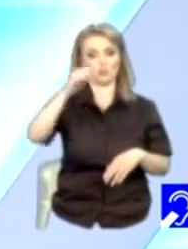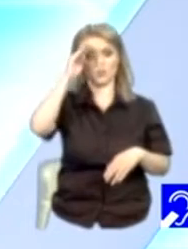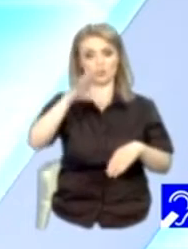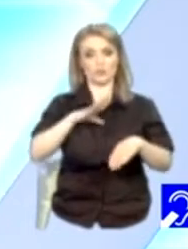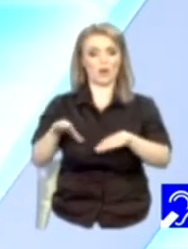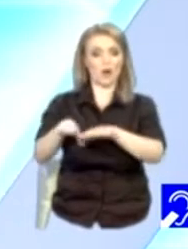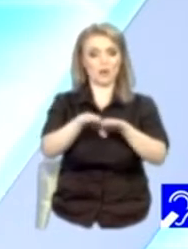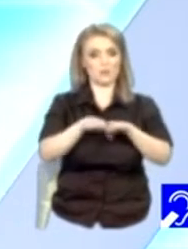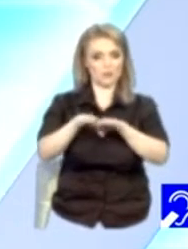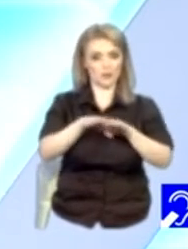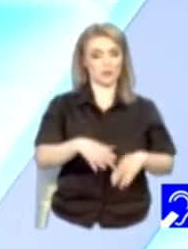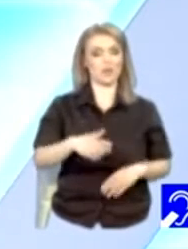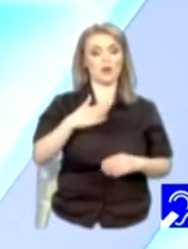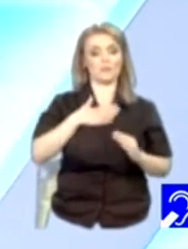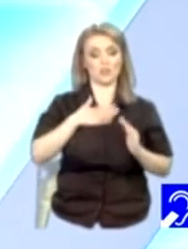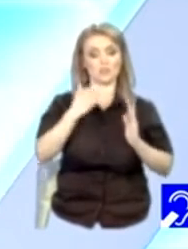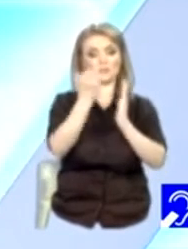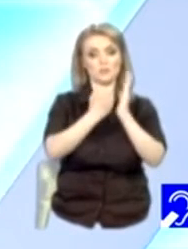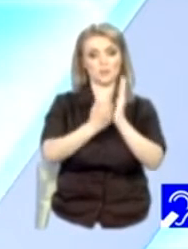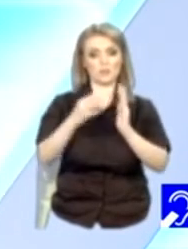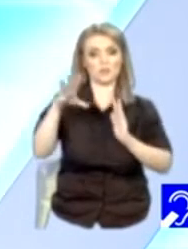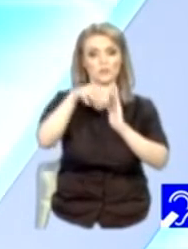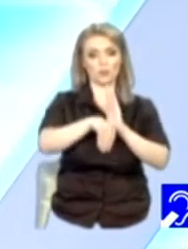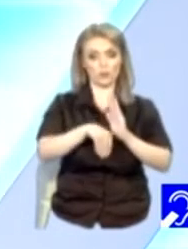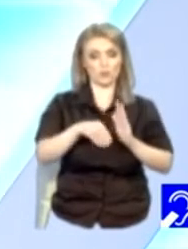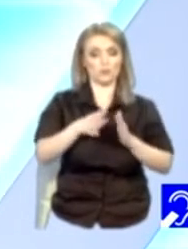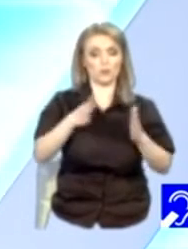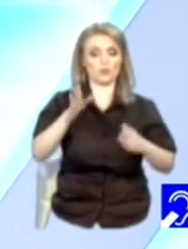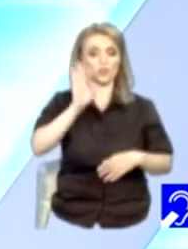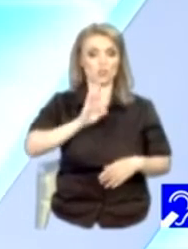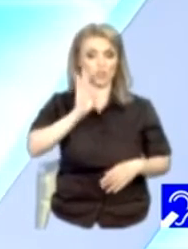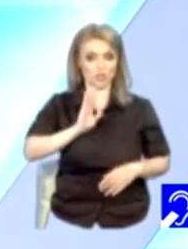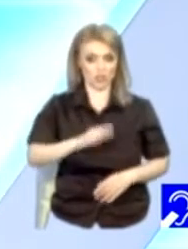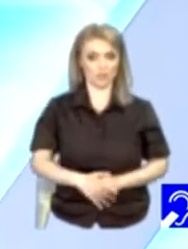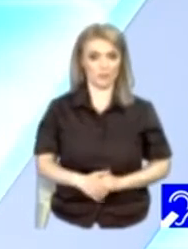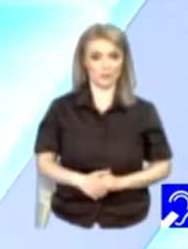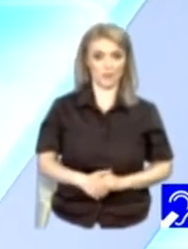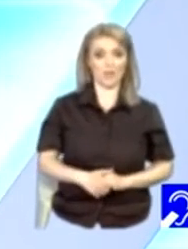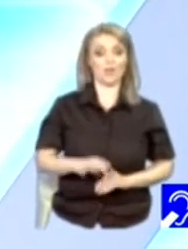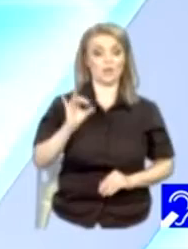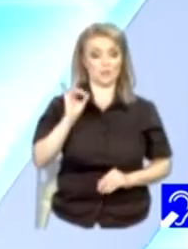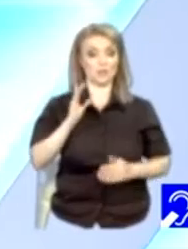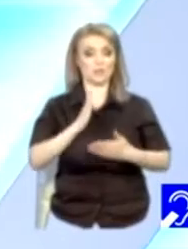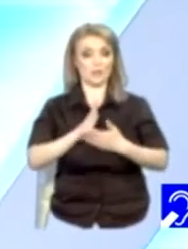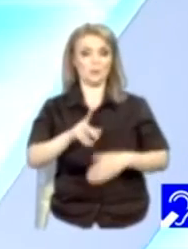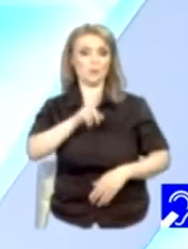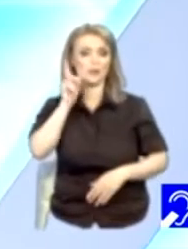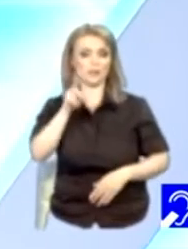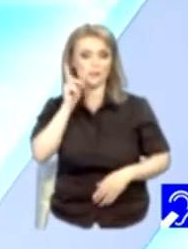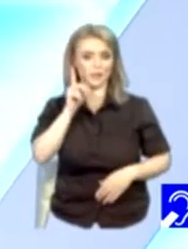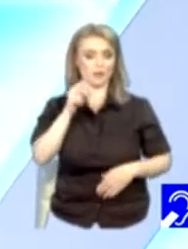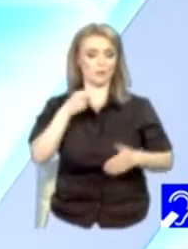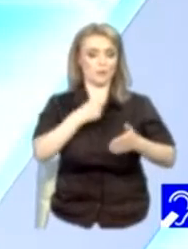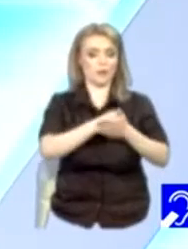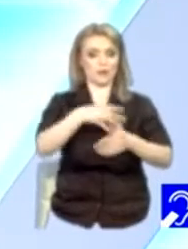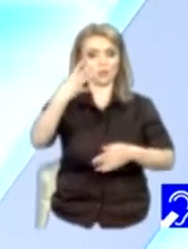verzelor, suntem femei și majoritatea listei, circa 60%, suntem tineri până la 40 de ani.